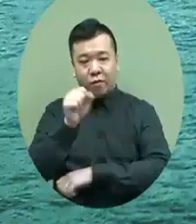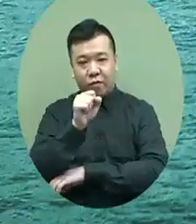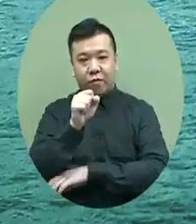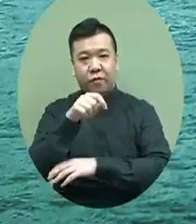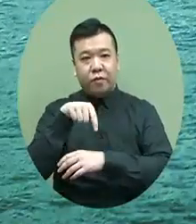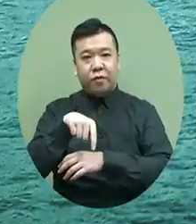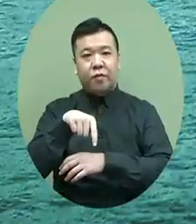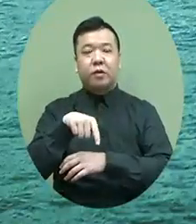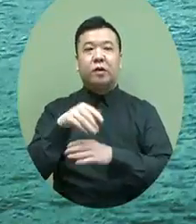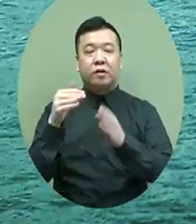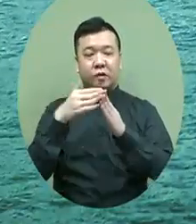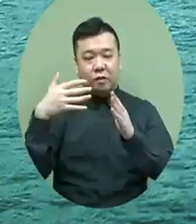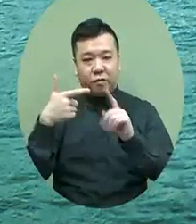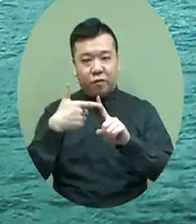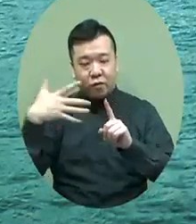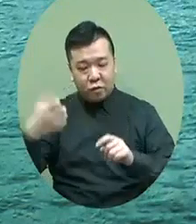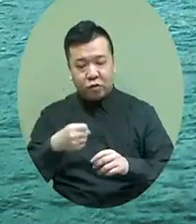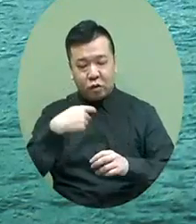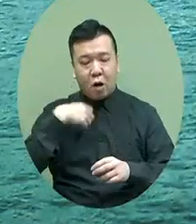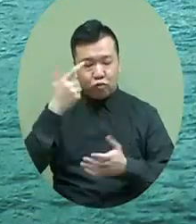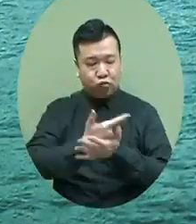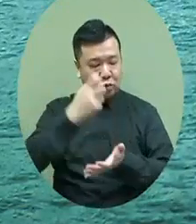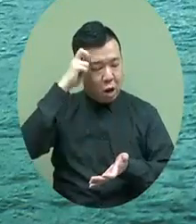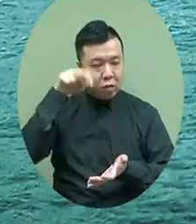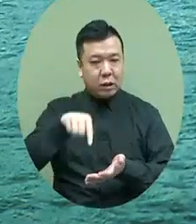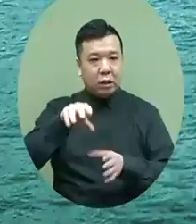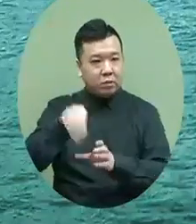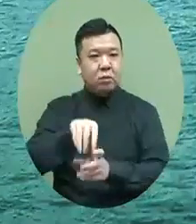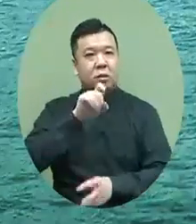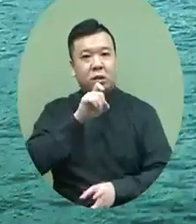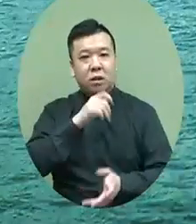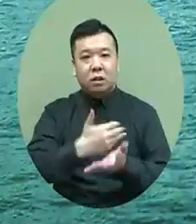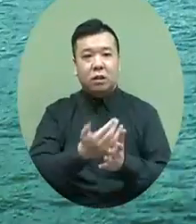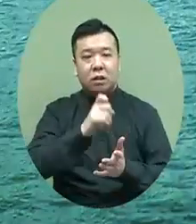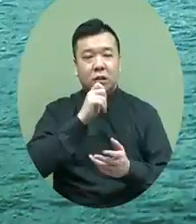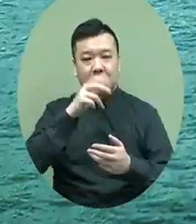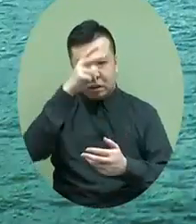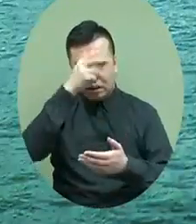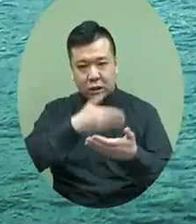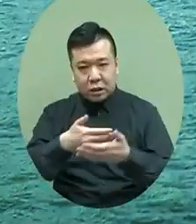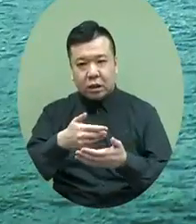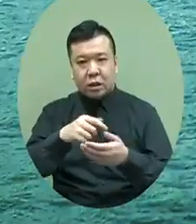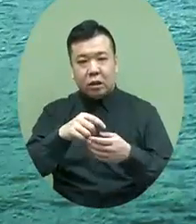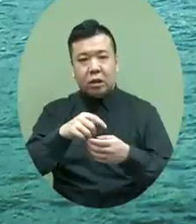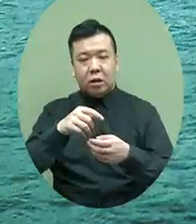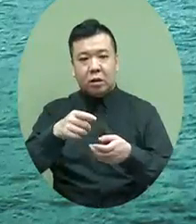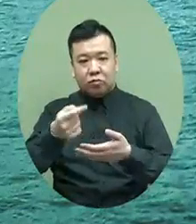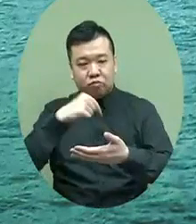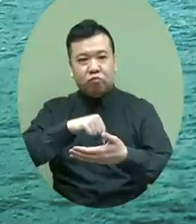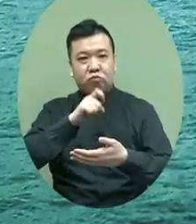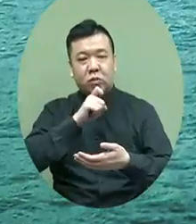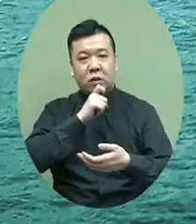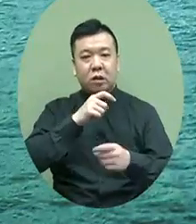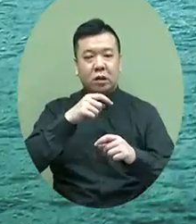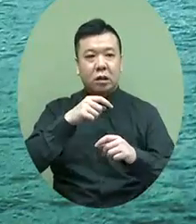作為勞福局副局長，我覺得係重要嘅考慮。當然係有唔同嘅政治嘅背景